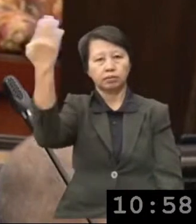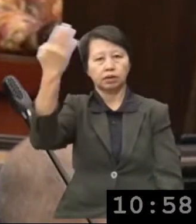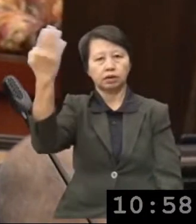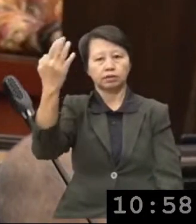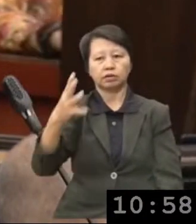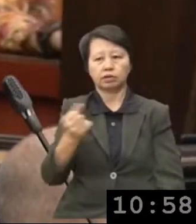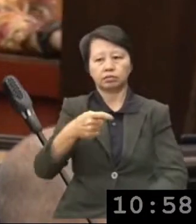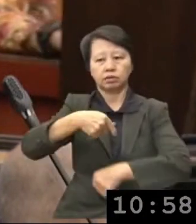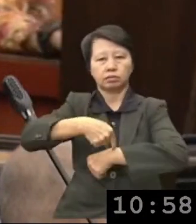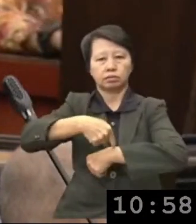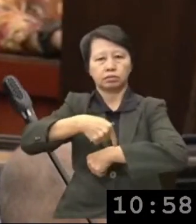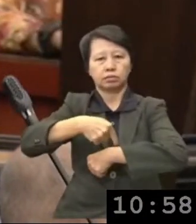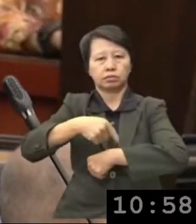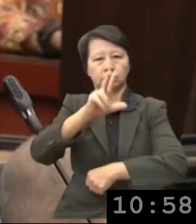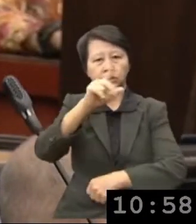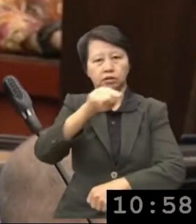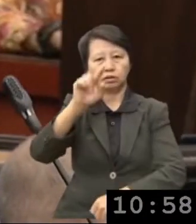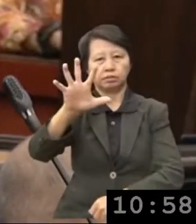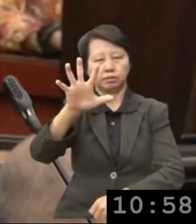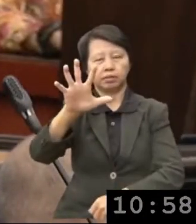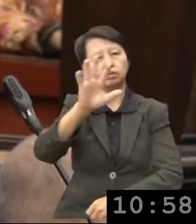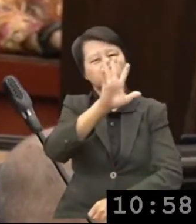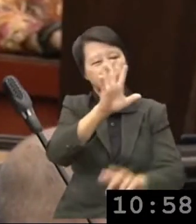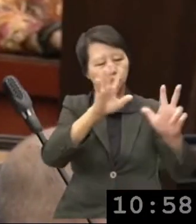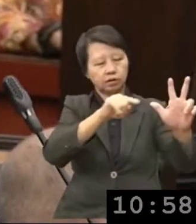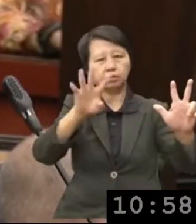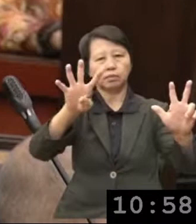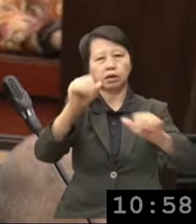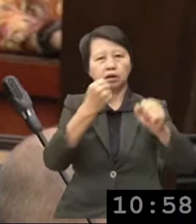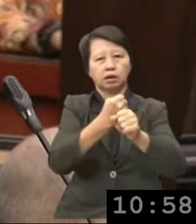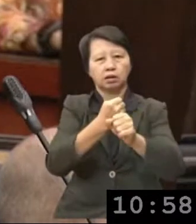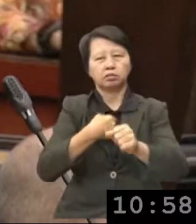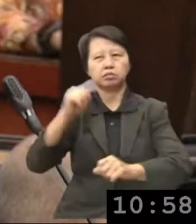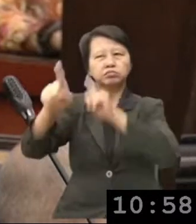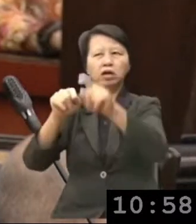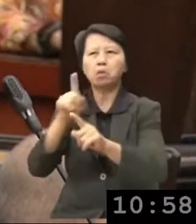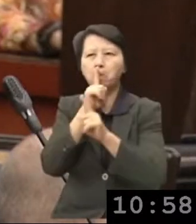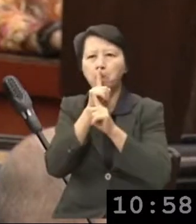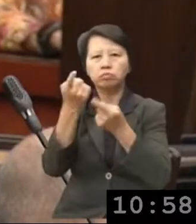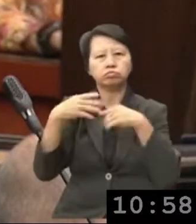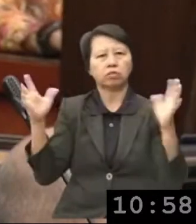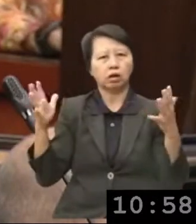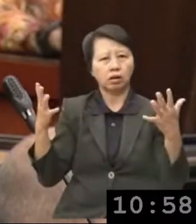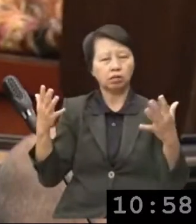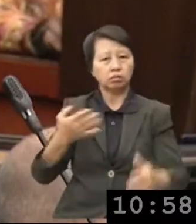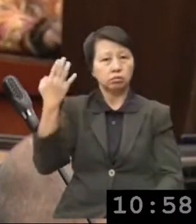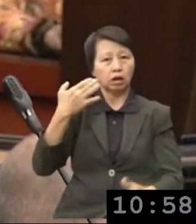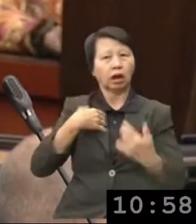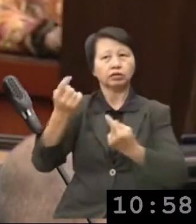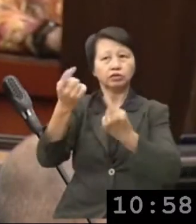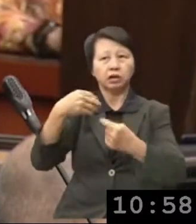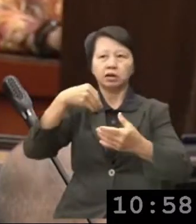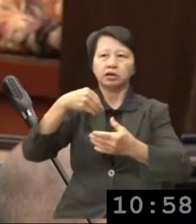memakan masa empat tahun Kadangkala kita tanya tak ada jawapan biasa jawapannya adalah